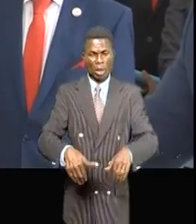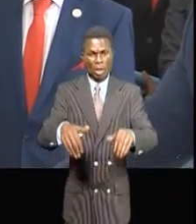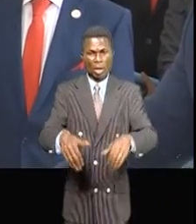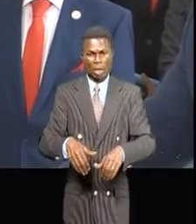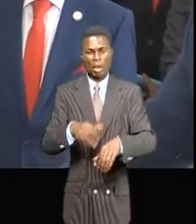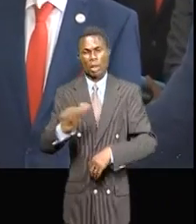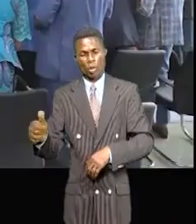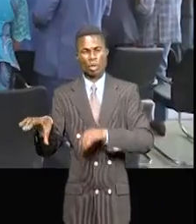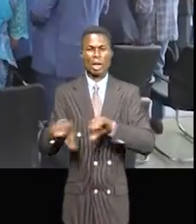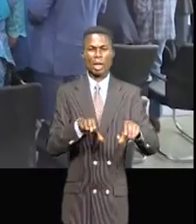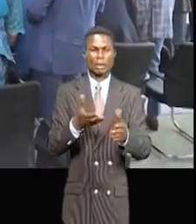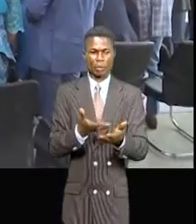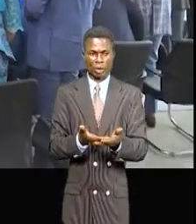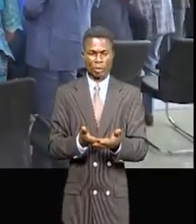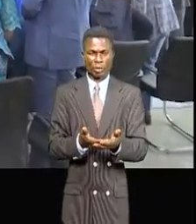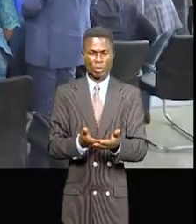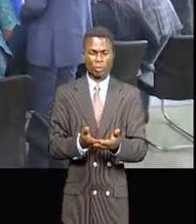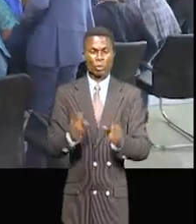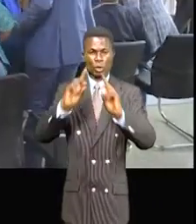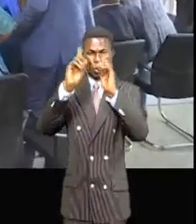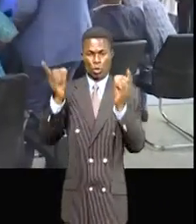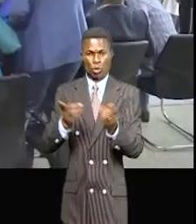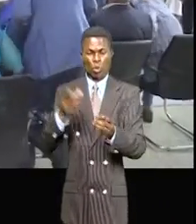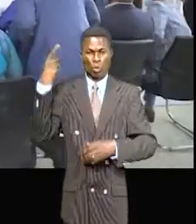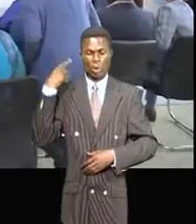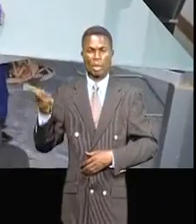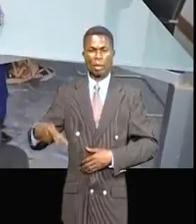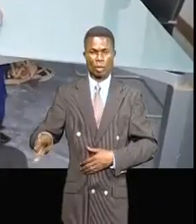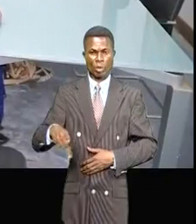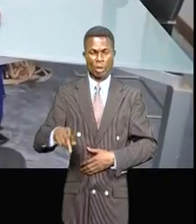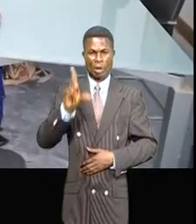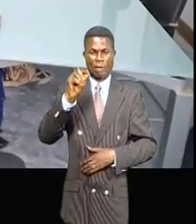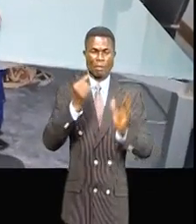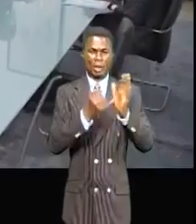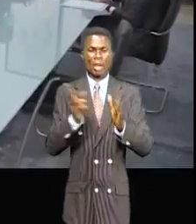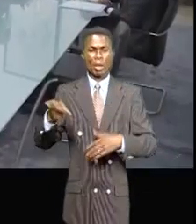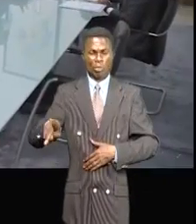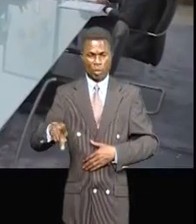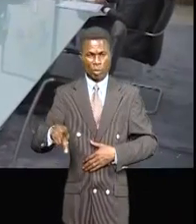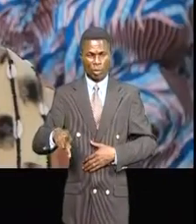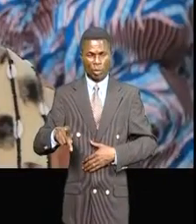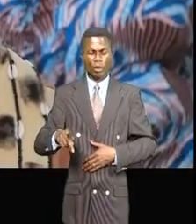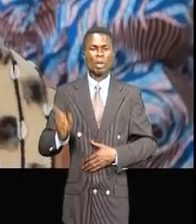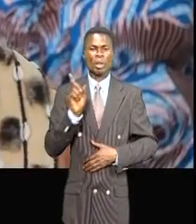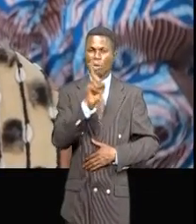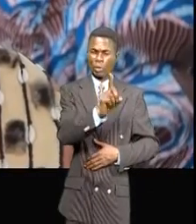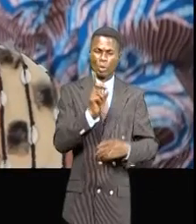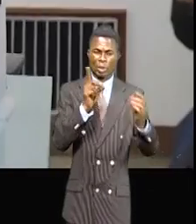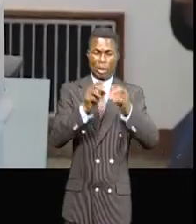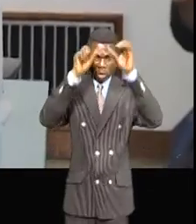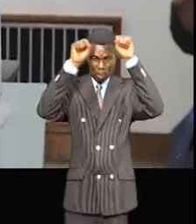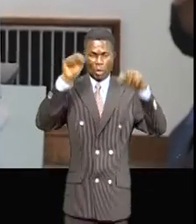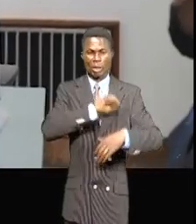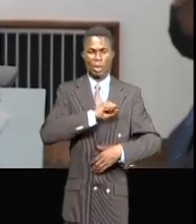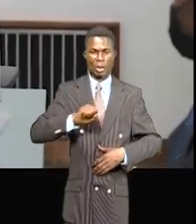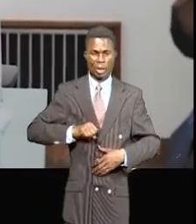et d'autres. Le collectif de députés provinciaux de 26 provinces a lui aussi été reçu par le président du